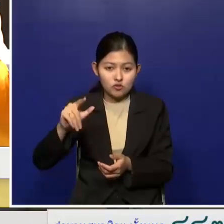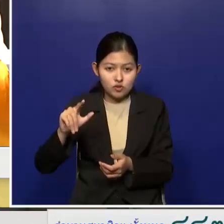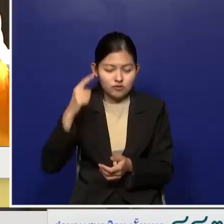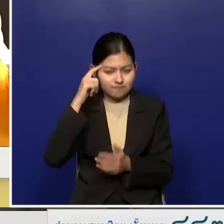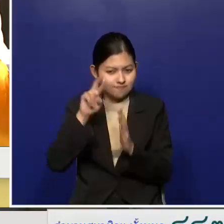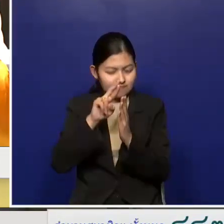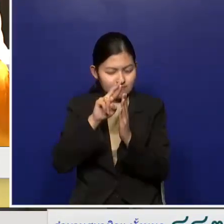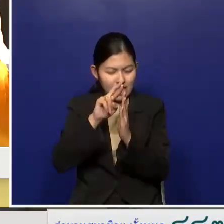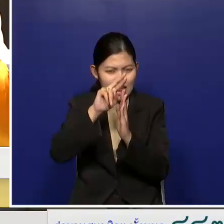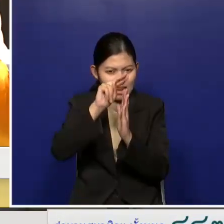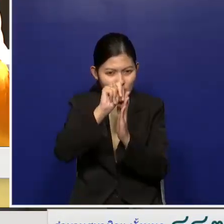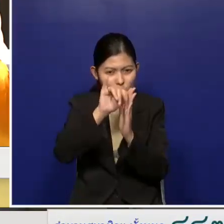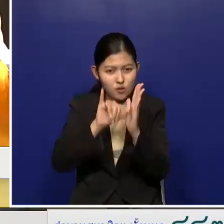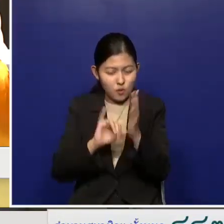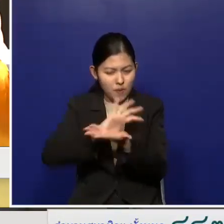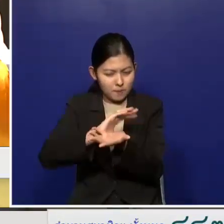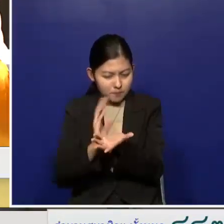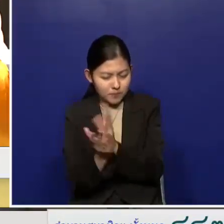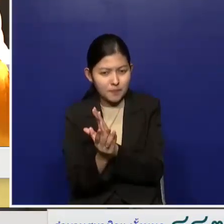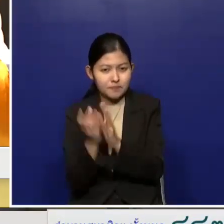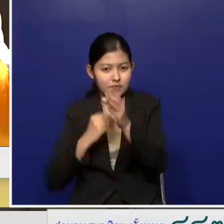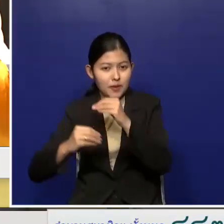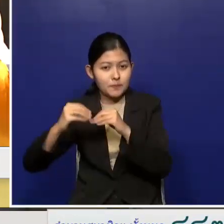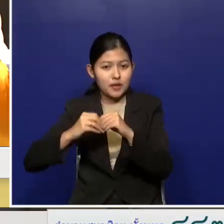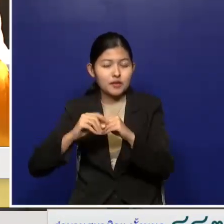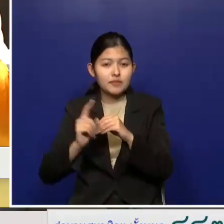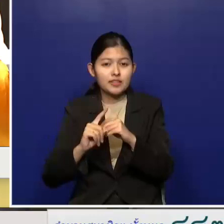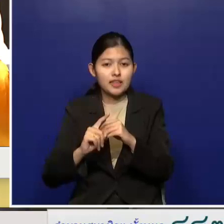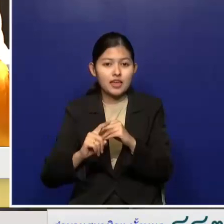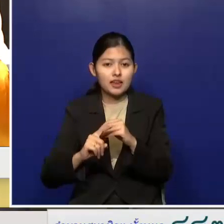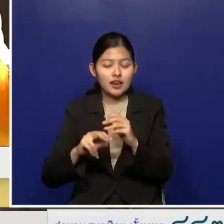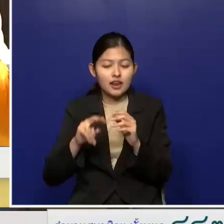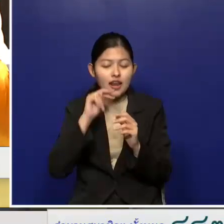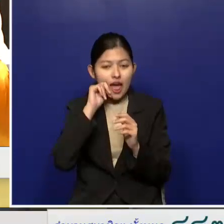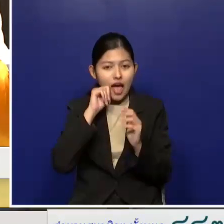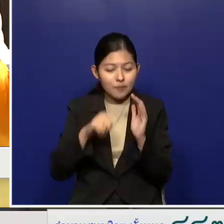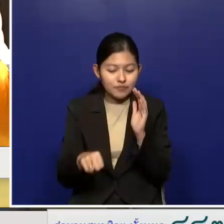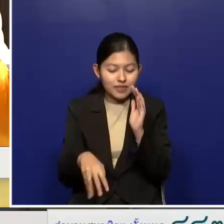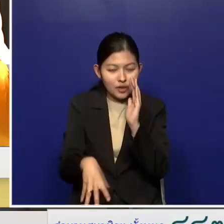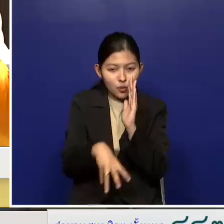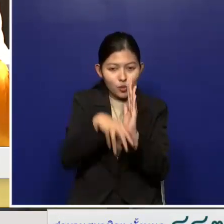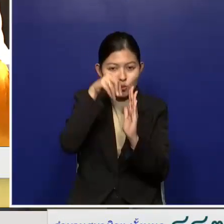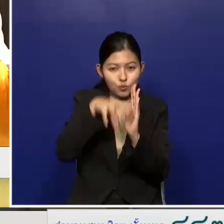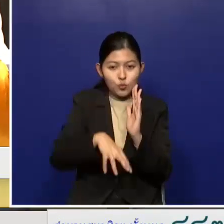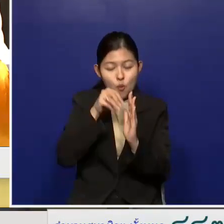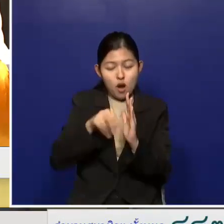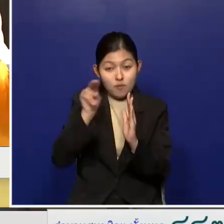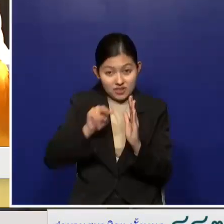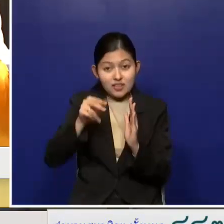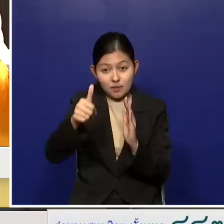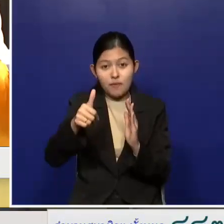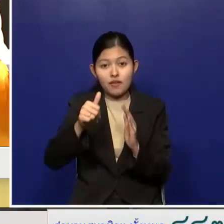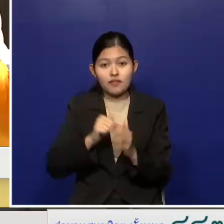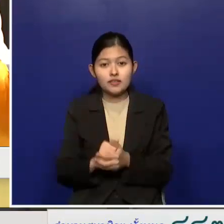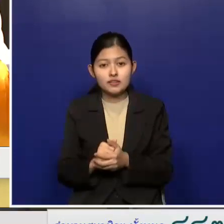ายให้สามารถเพิ่มการนำน้ำใต้ดินเนี่ยขึ้นมาใช้ให้มากขึ้นคว